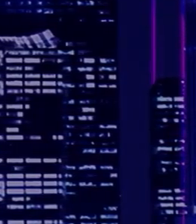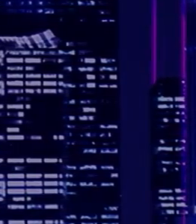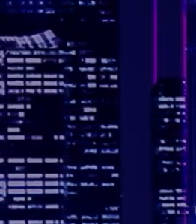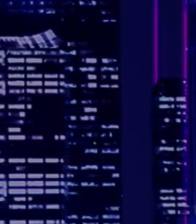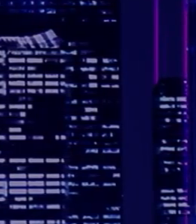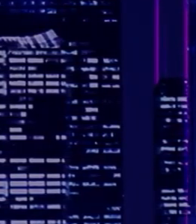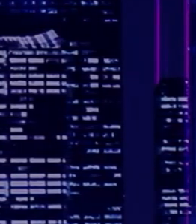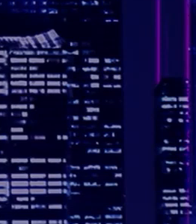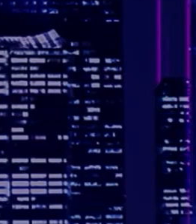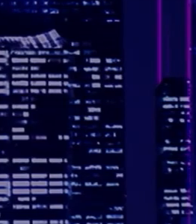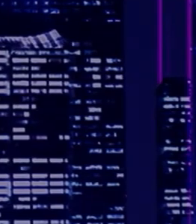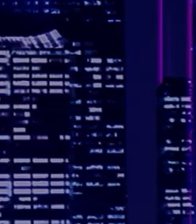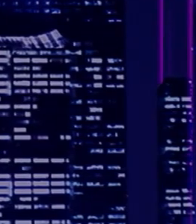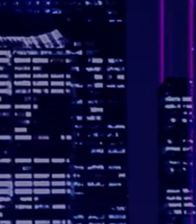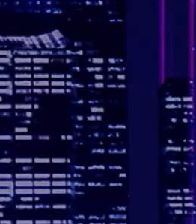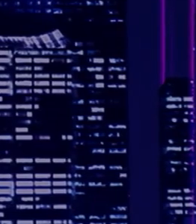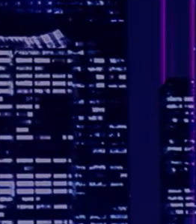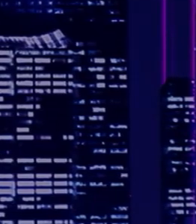거겠죠